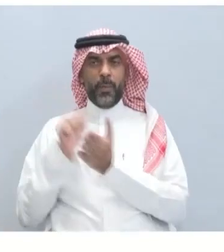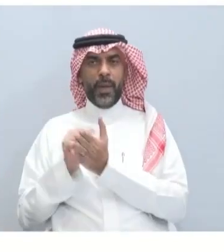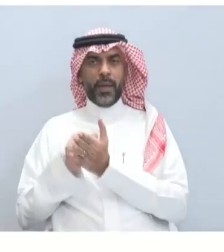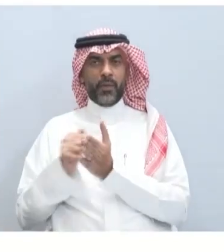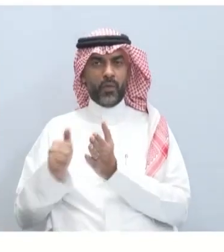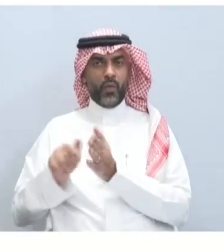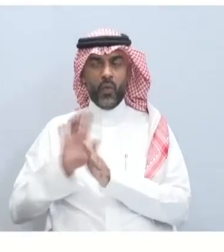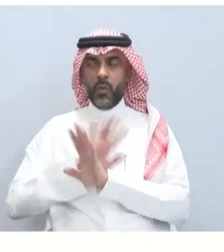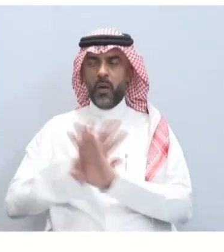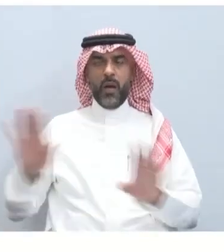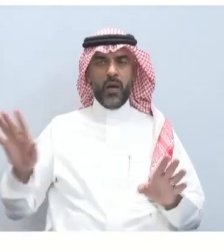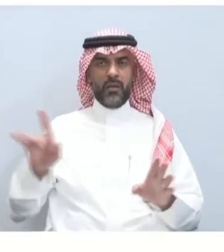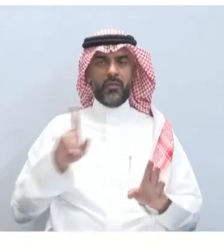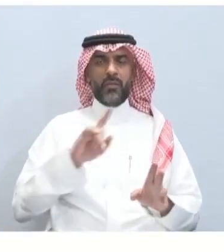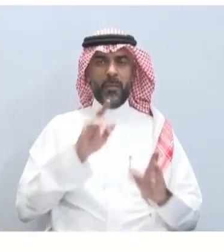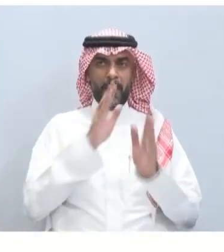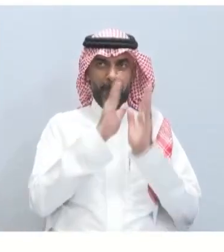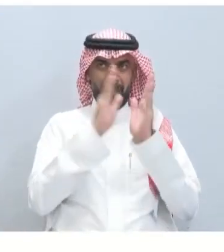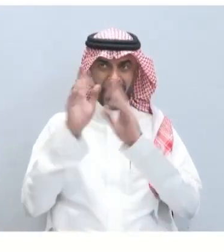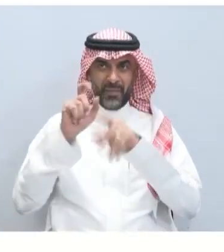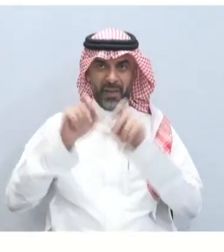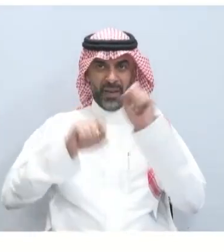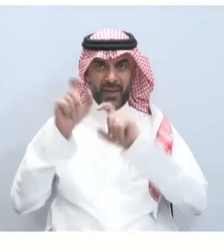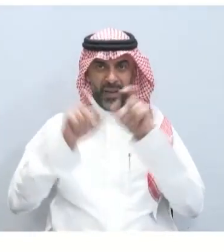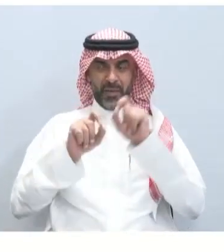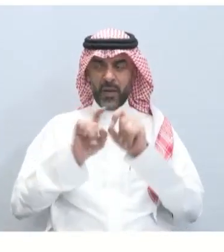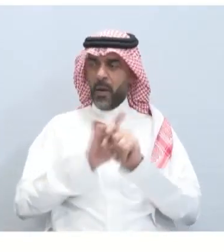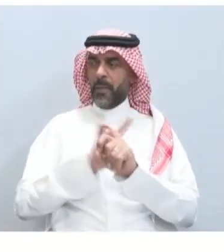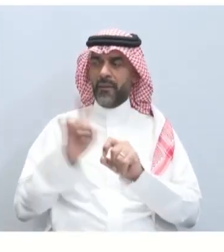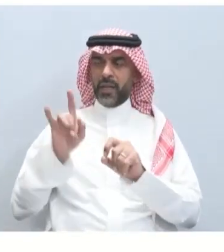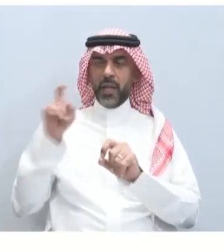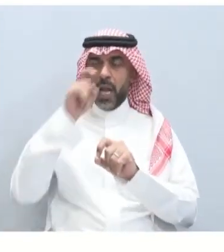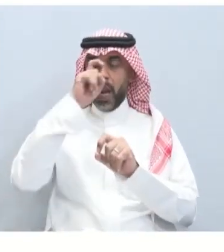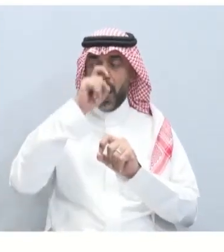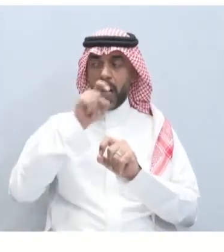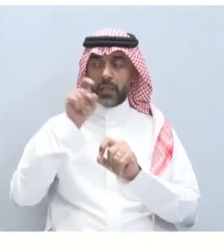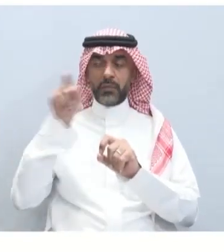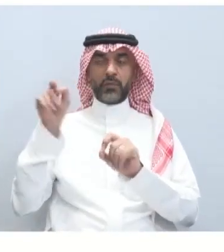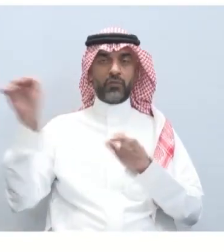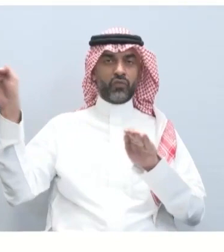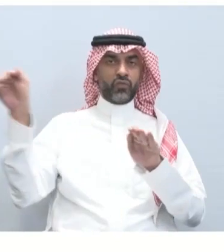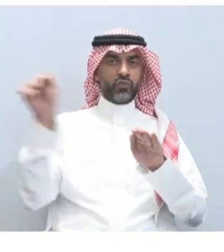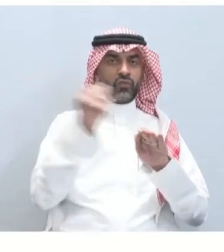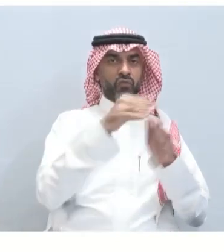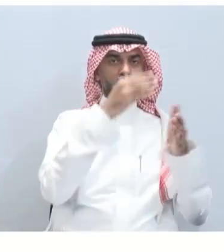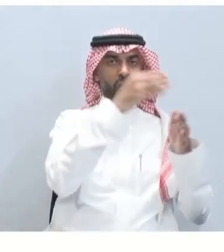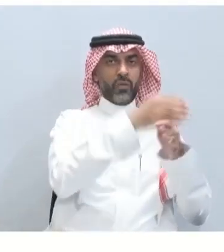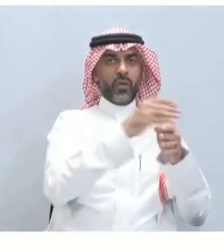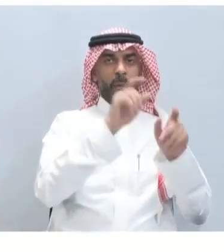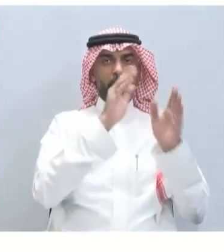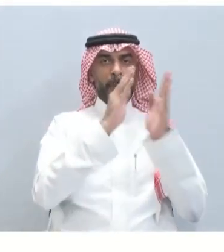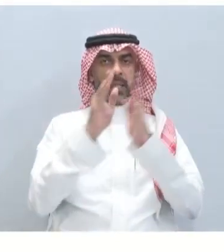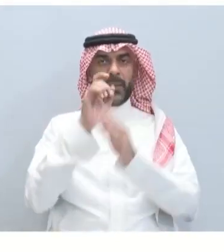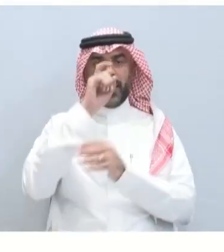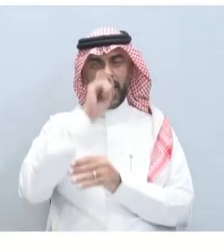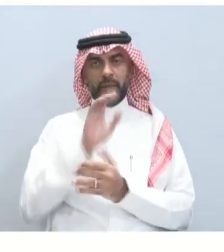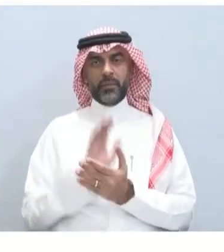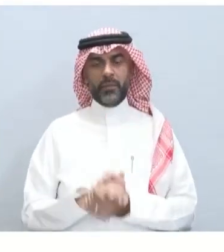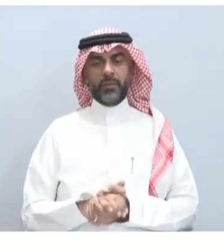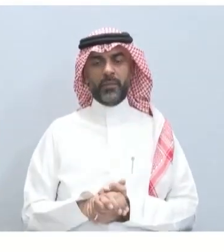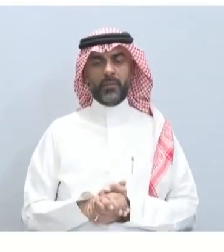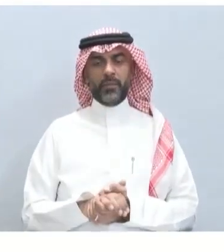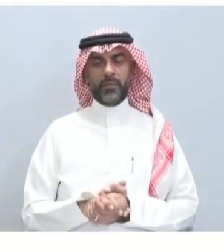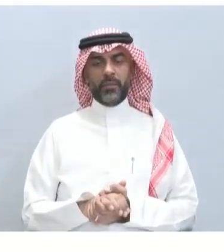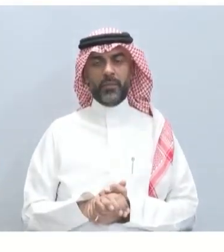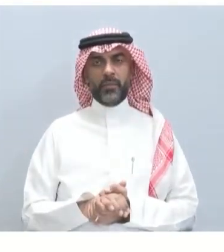خاطئه لا تتيح المكتبات يعني انك لا تستطيع ان تصل الى المكتبه وانت مثلا في